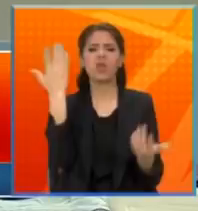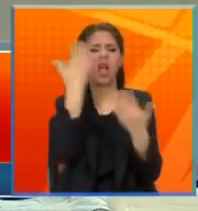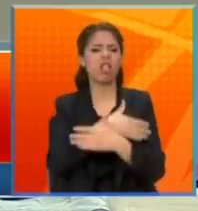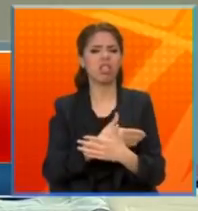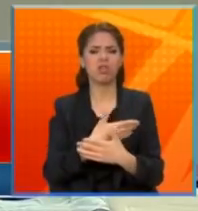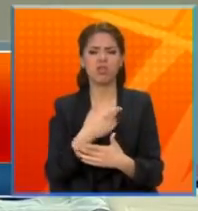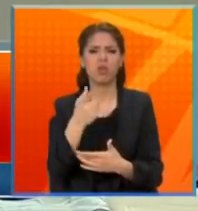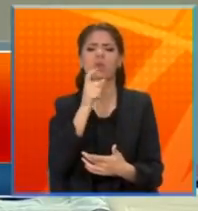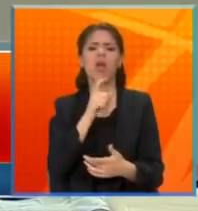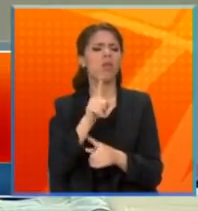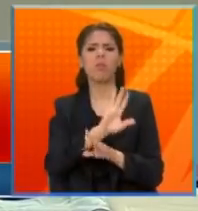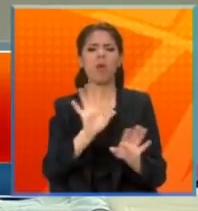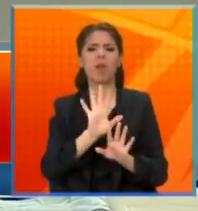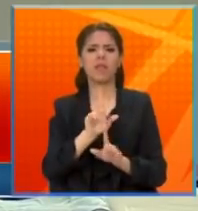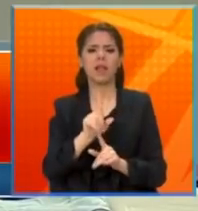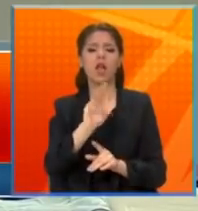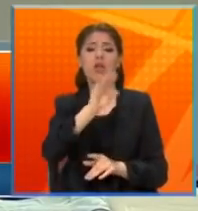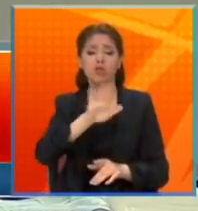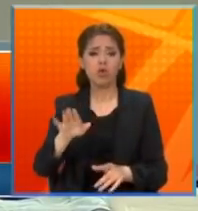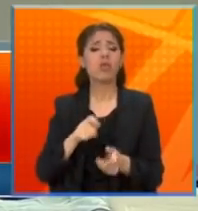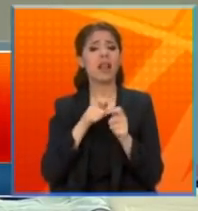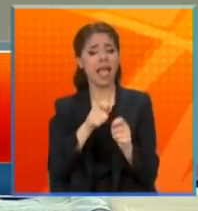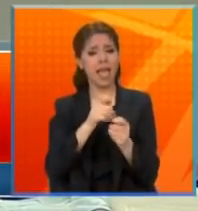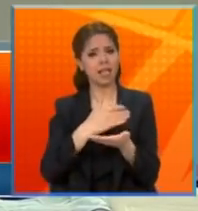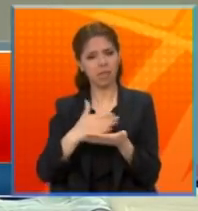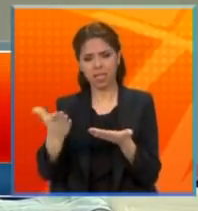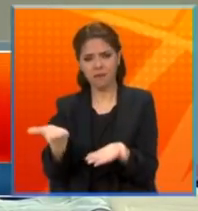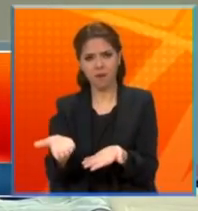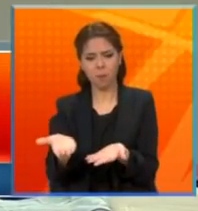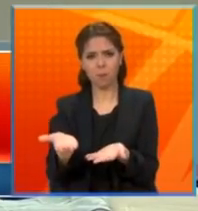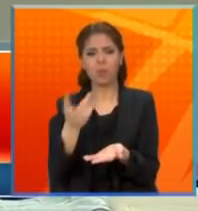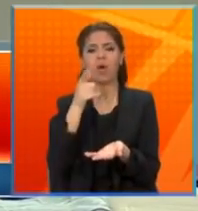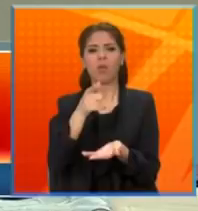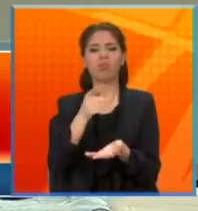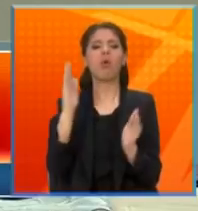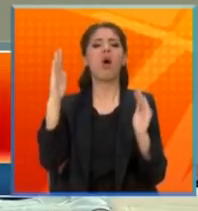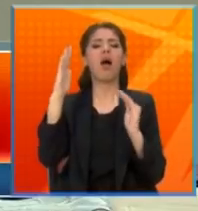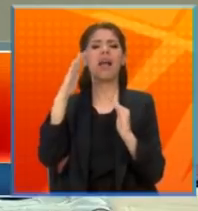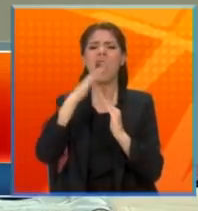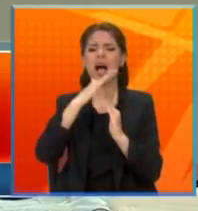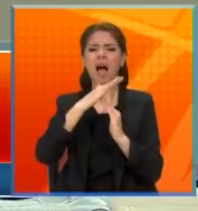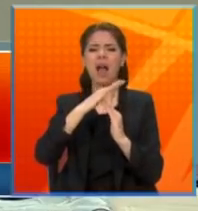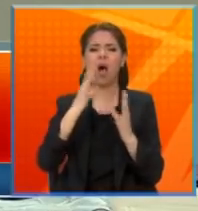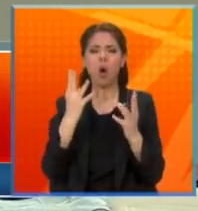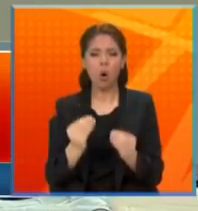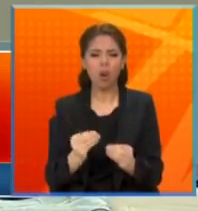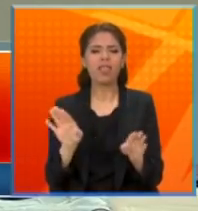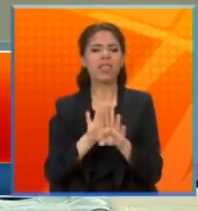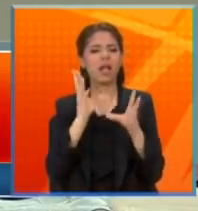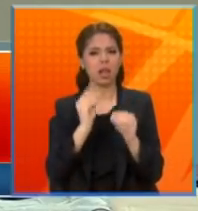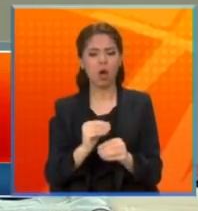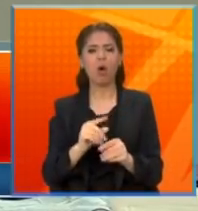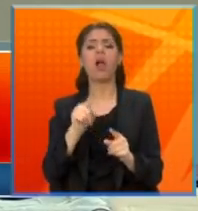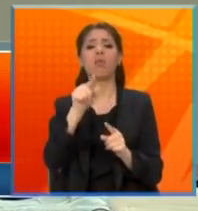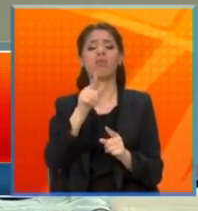yanlıştır. Çocuklarınızın eğitimi devam ediyor. Şu an ara verilen eğitimin okul